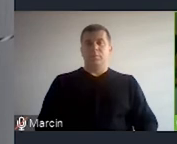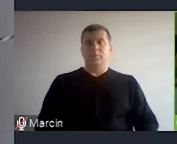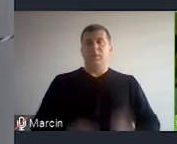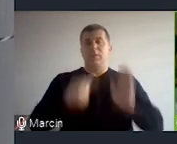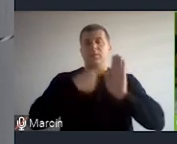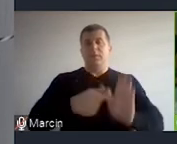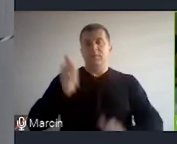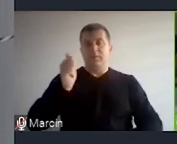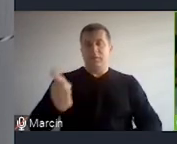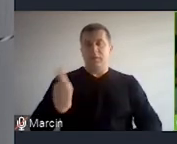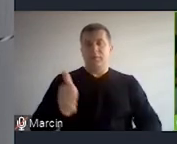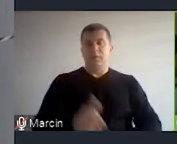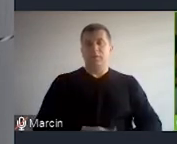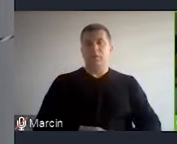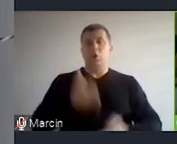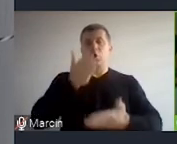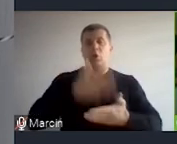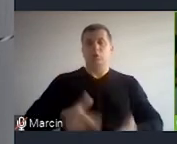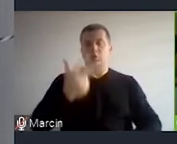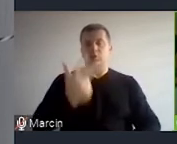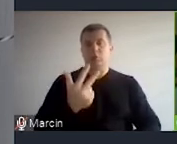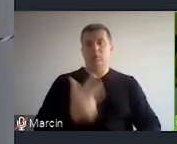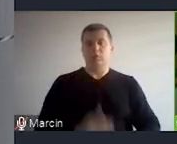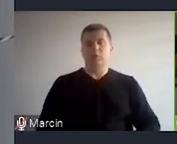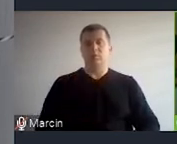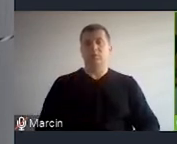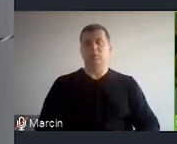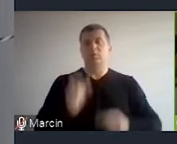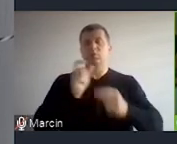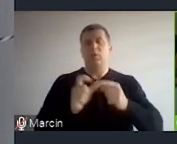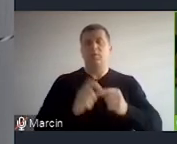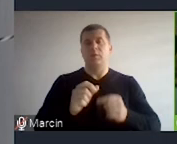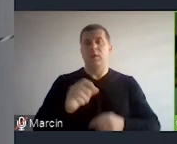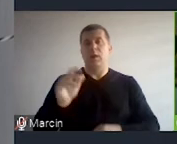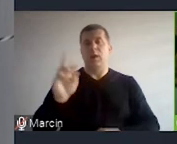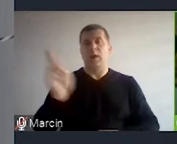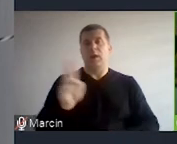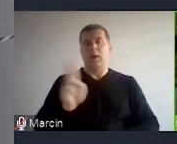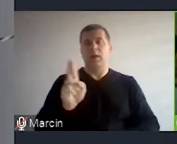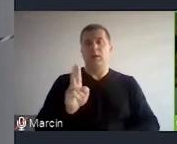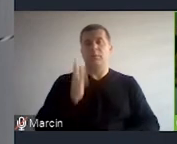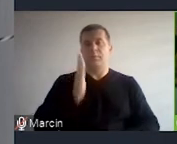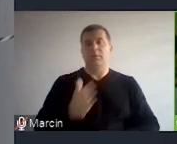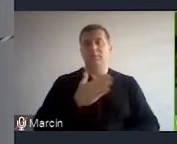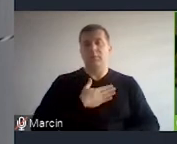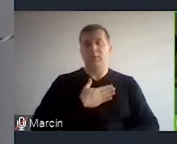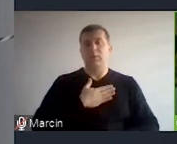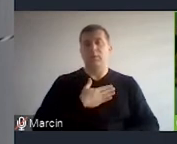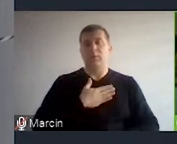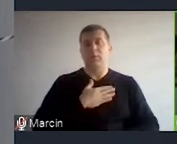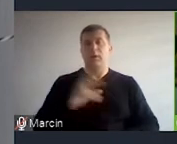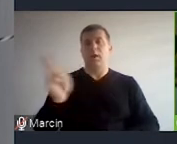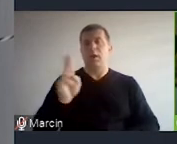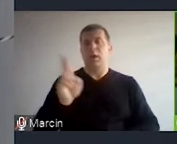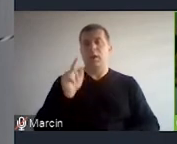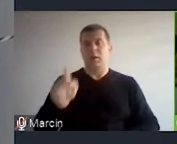wytyczne kwalifikowalności, rozdział trzeci, słownik pod literą R. Będziemy mieli pod literą